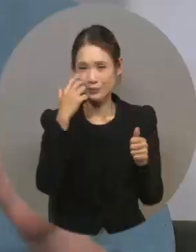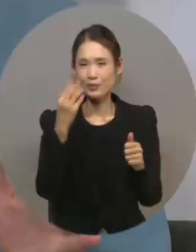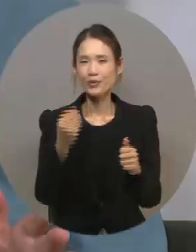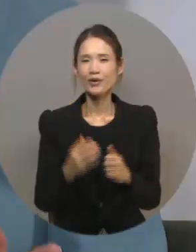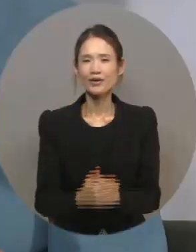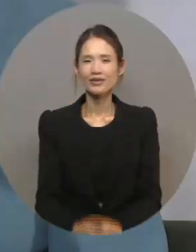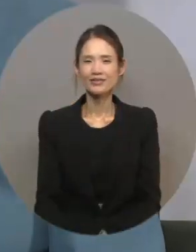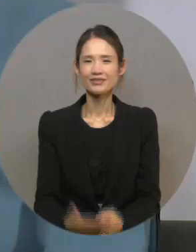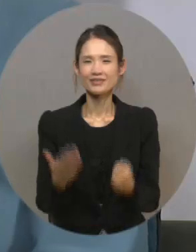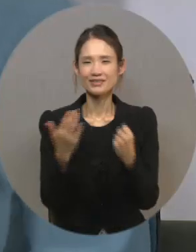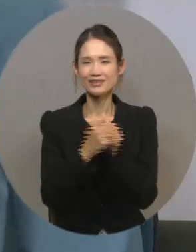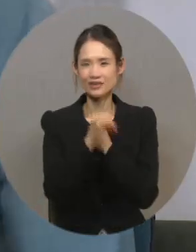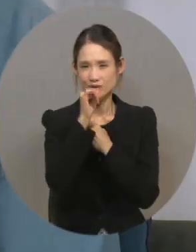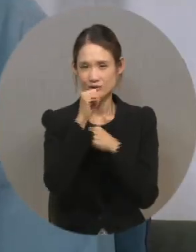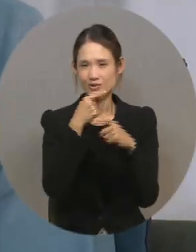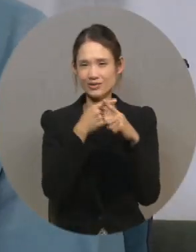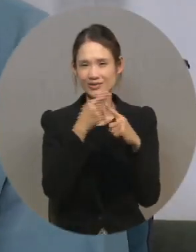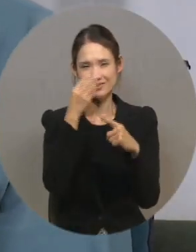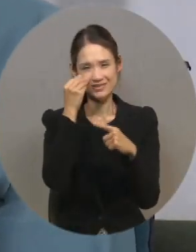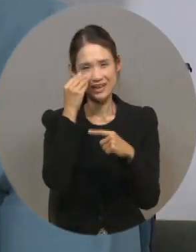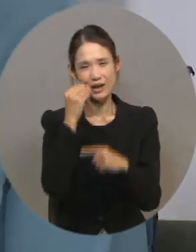사진 절대 제발.